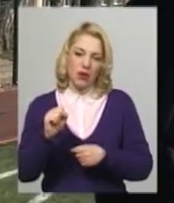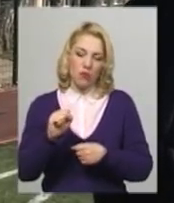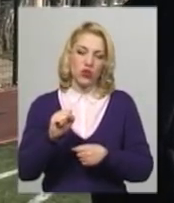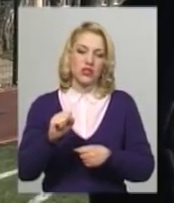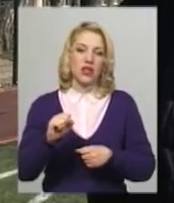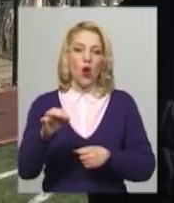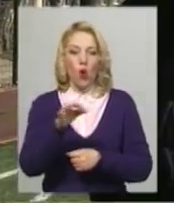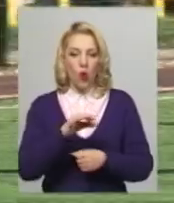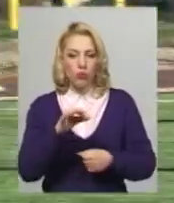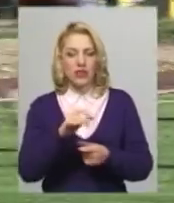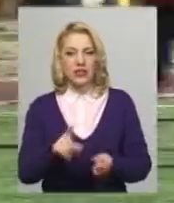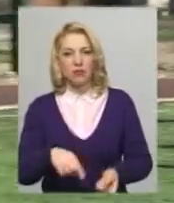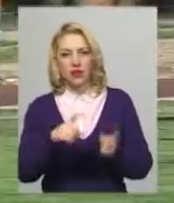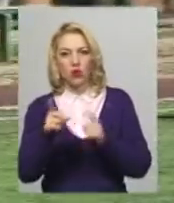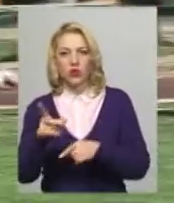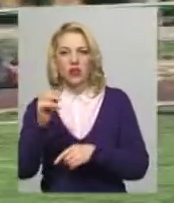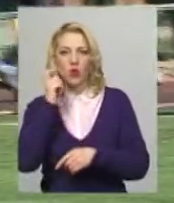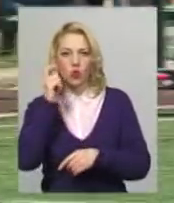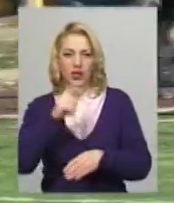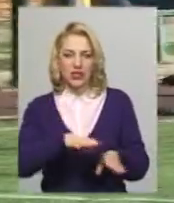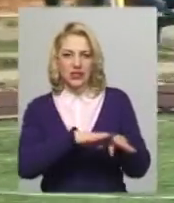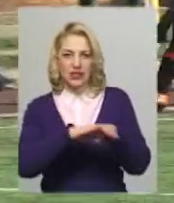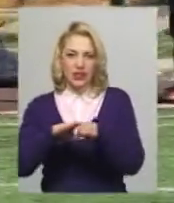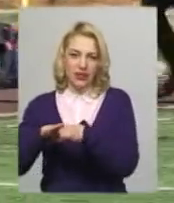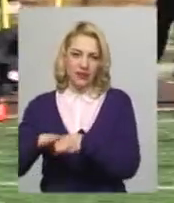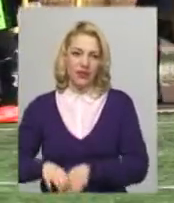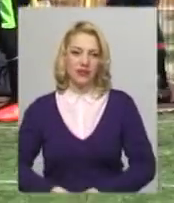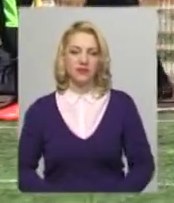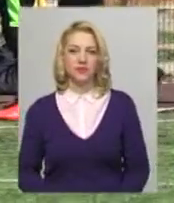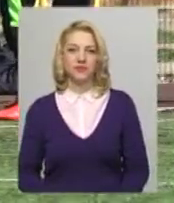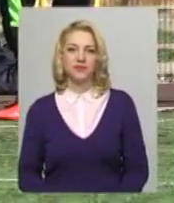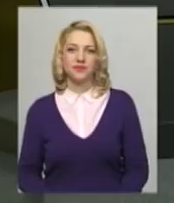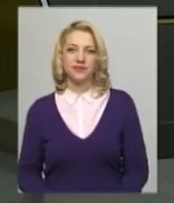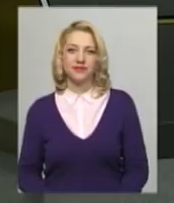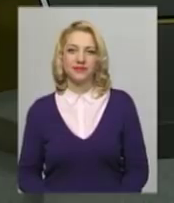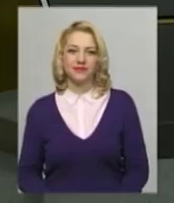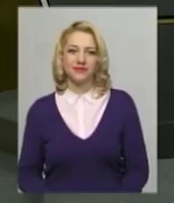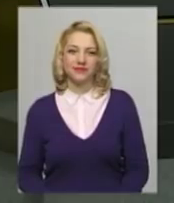на український рівень. Андрій Гуманий, Дем'ян Цегольник, новини Поділля-Центр.